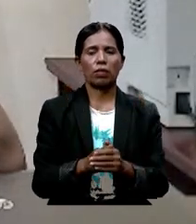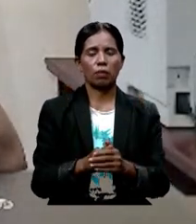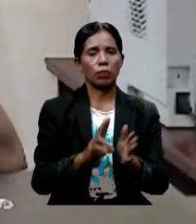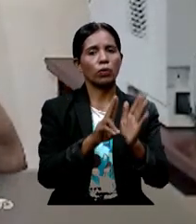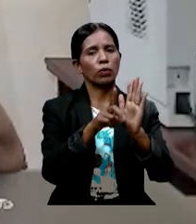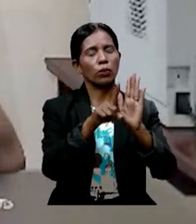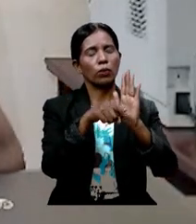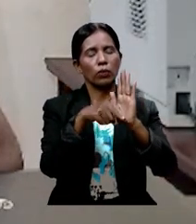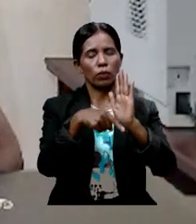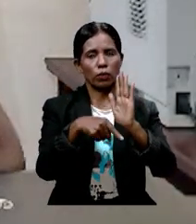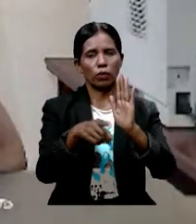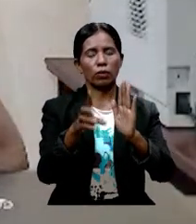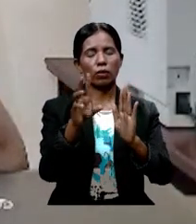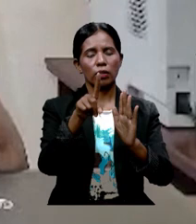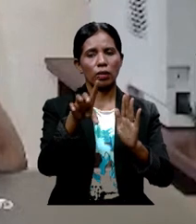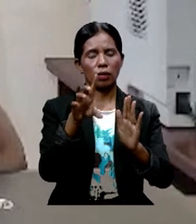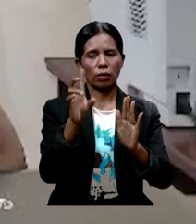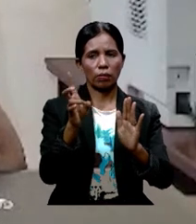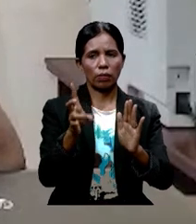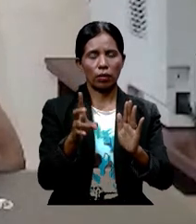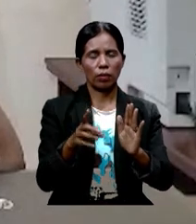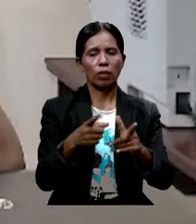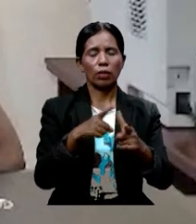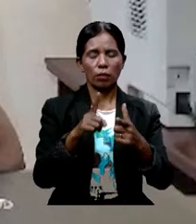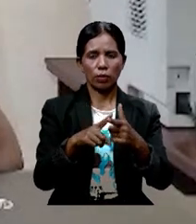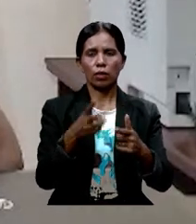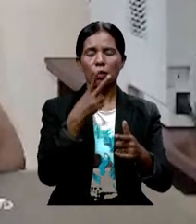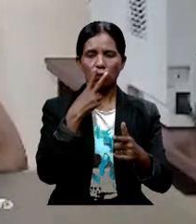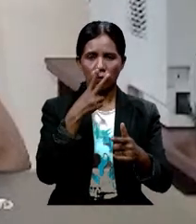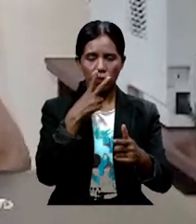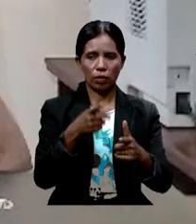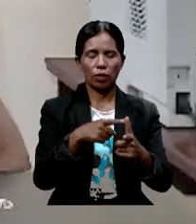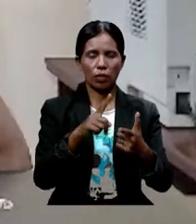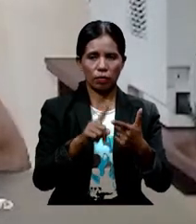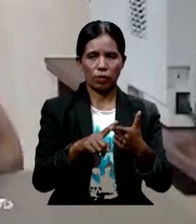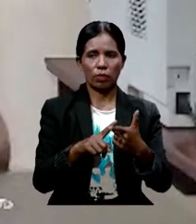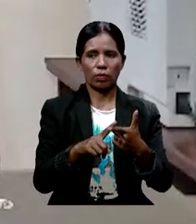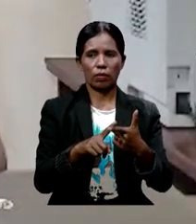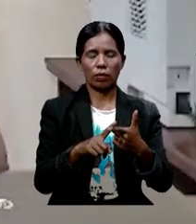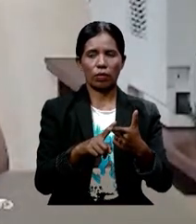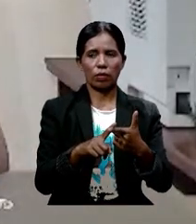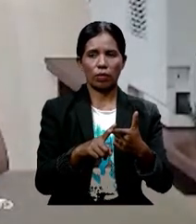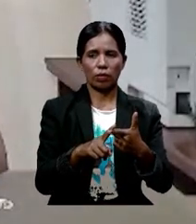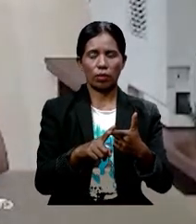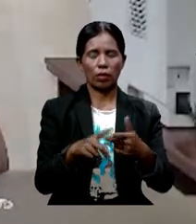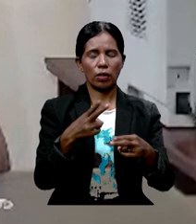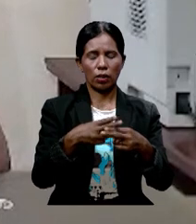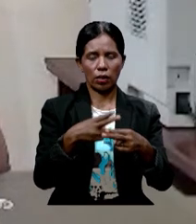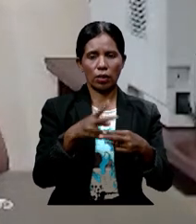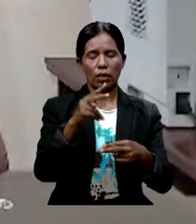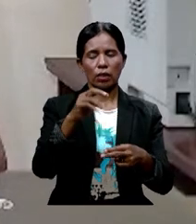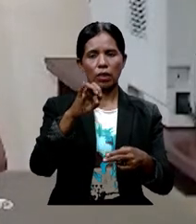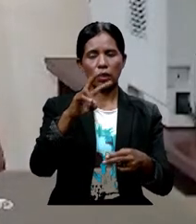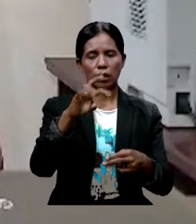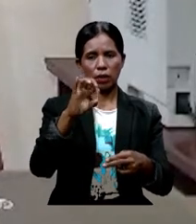toy kurva depois dia mos momentum ba fumela Fumela, ele ini aling narang Nivio da Costa